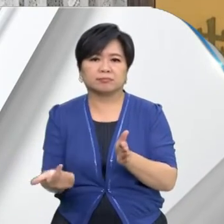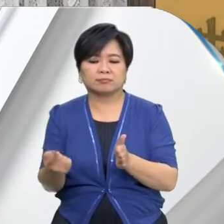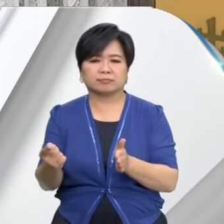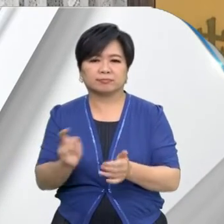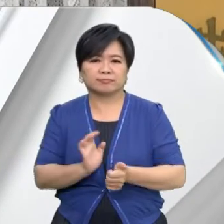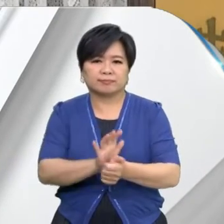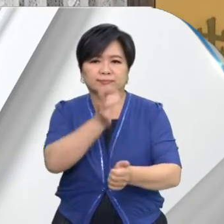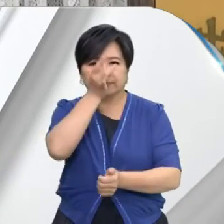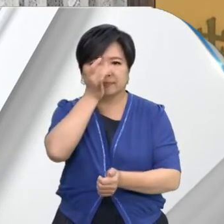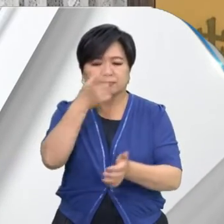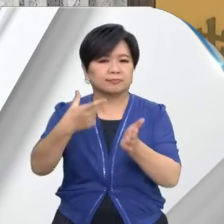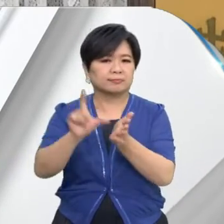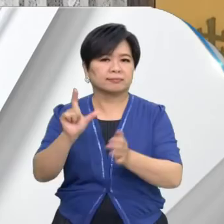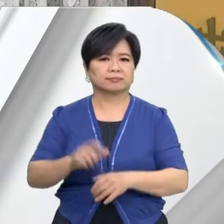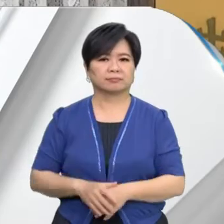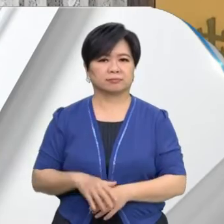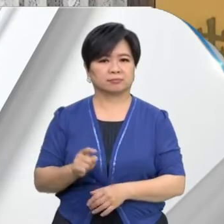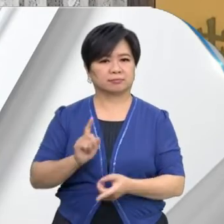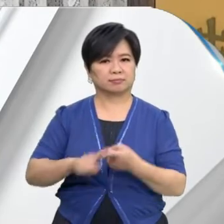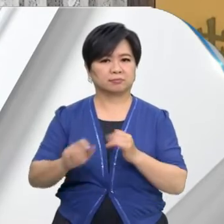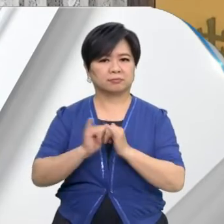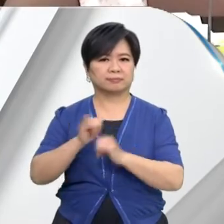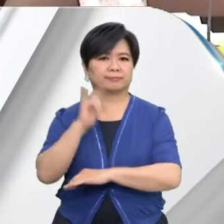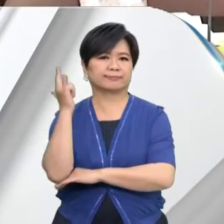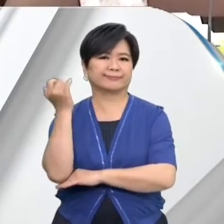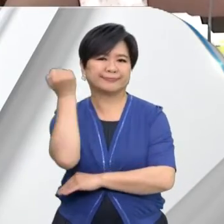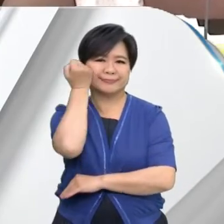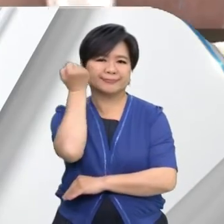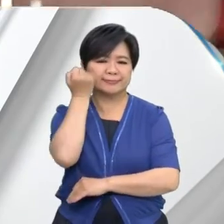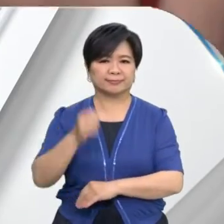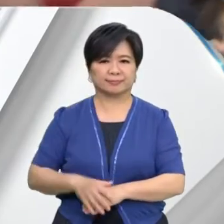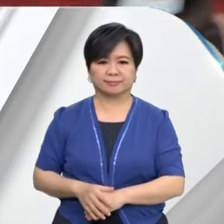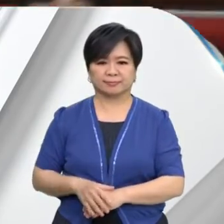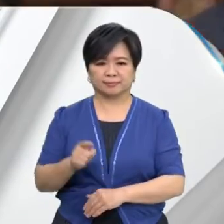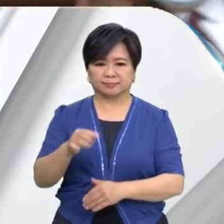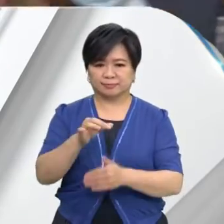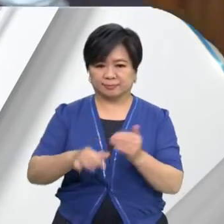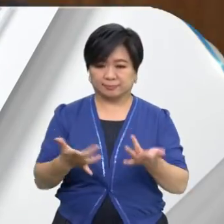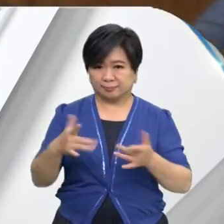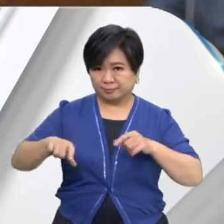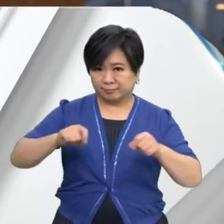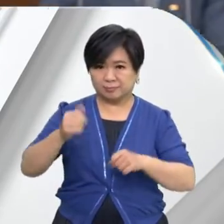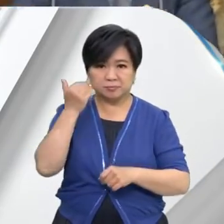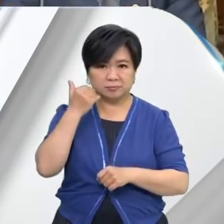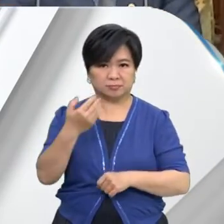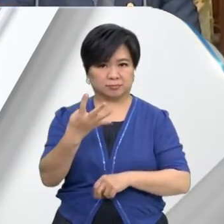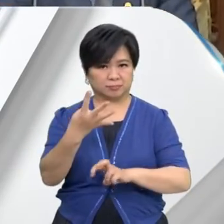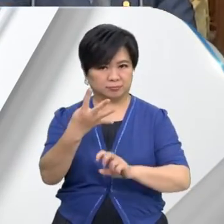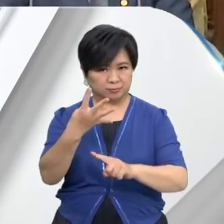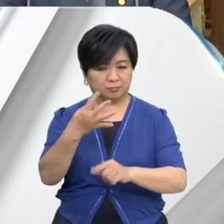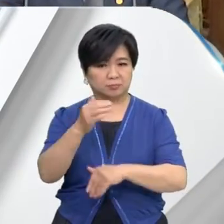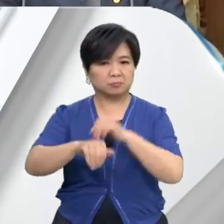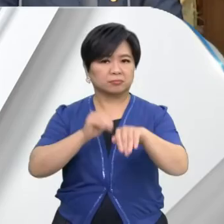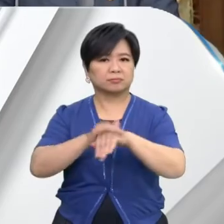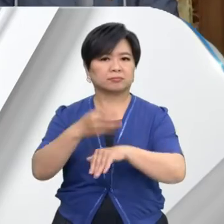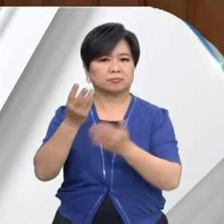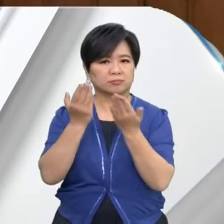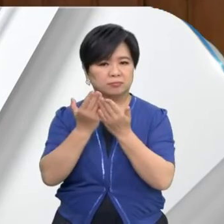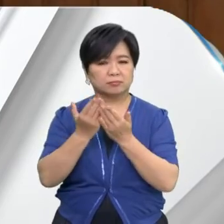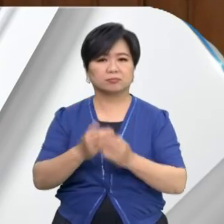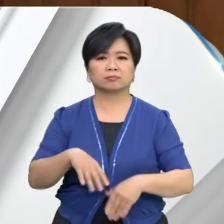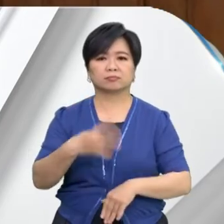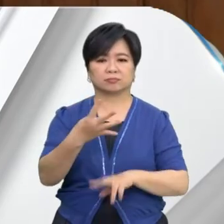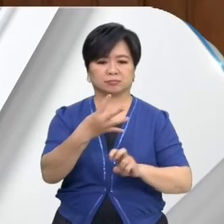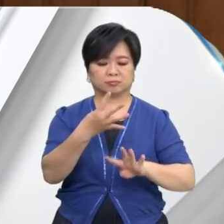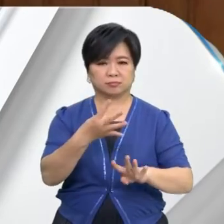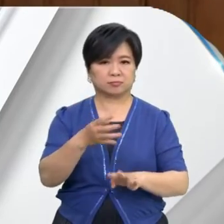无法到位，我想这都实在是不是人民所乐见。 纾困条例修正草案系讲21就做得完全三读，24行政